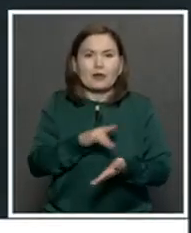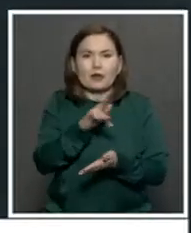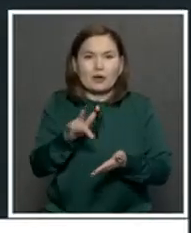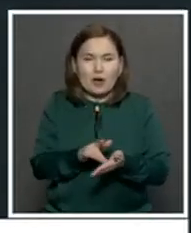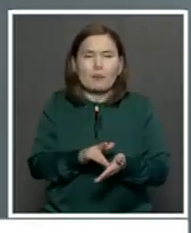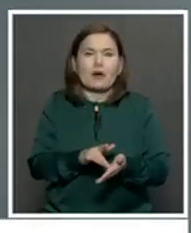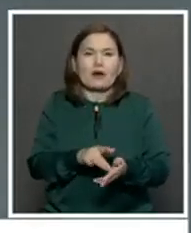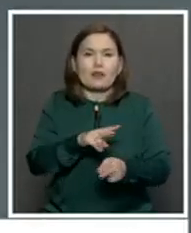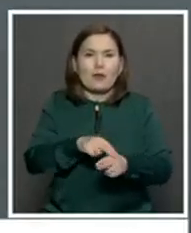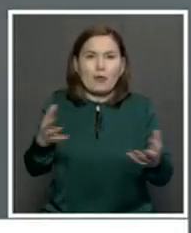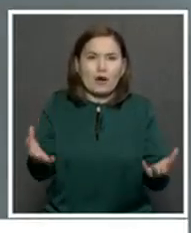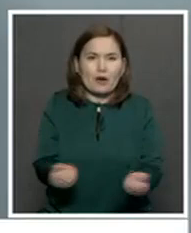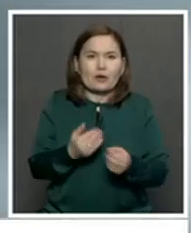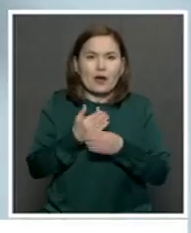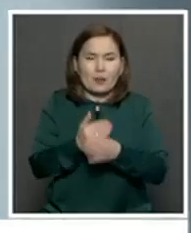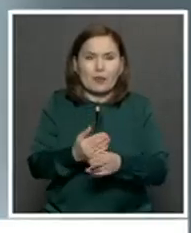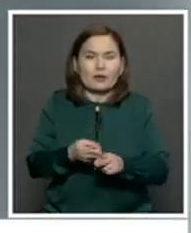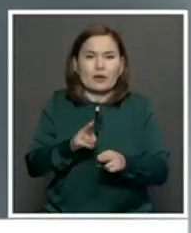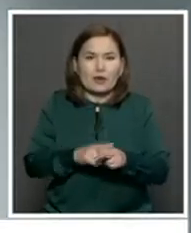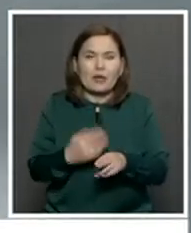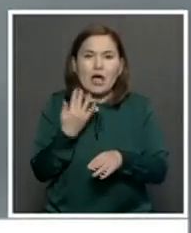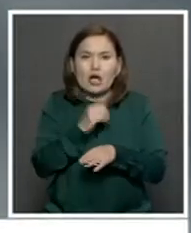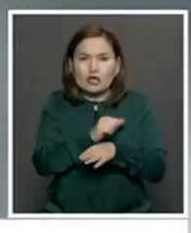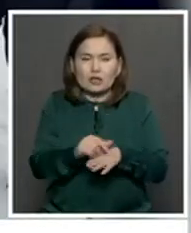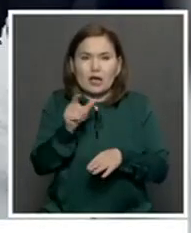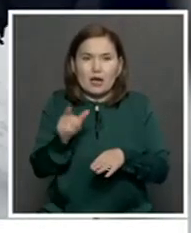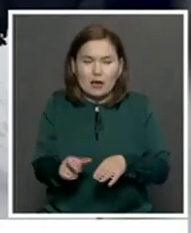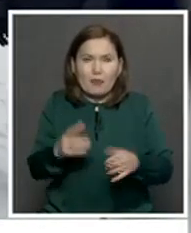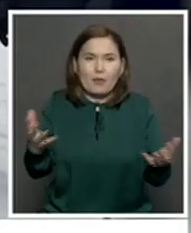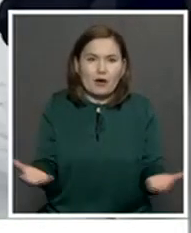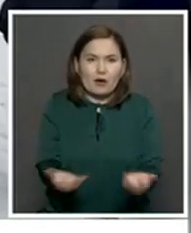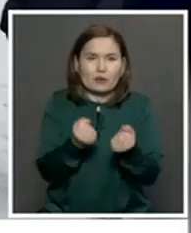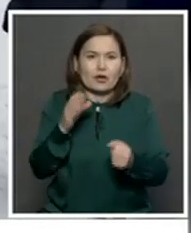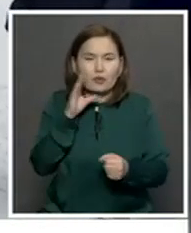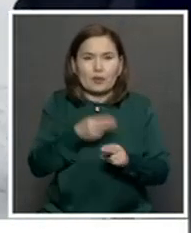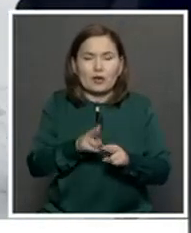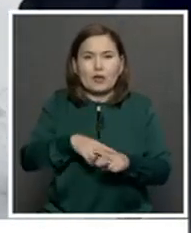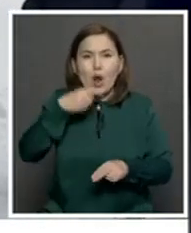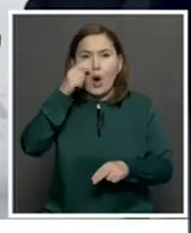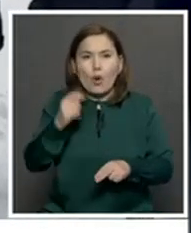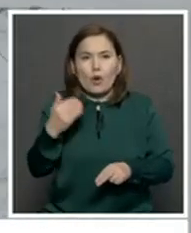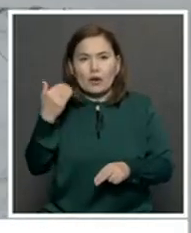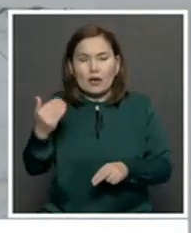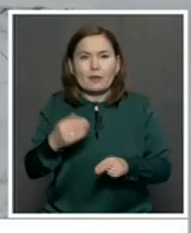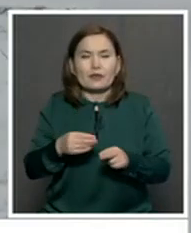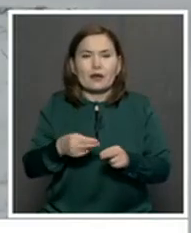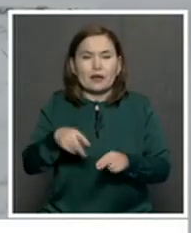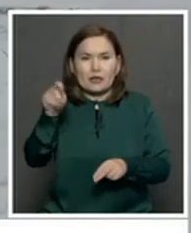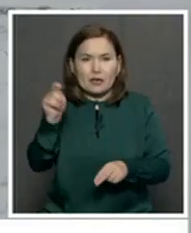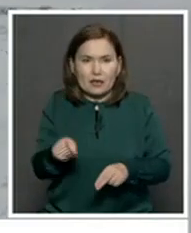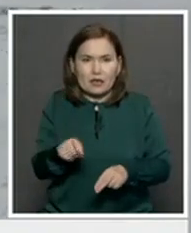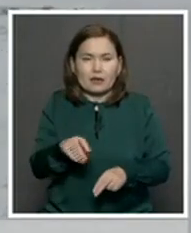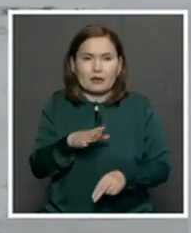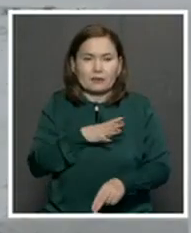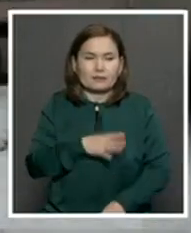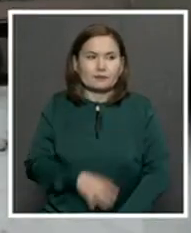Павлодарлық құтқарушылар жүк көлігімен қар құрсауында қалған шетел азаматын ажалдан арашалап қалды. Ол Украинаның Чернигов қаласынан